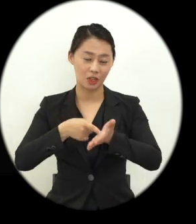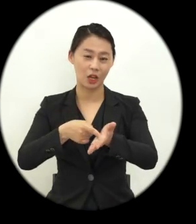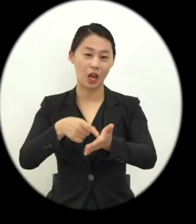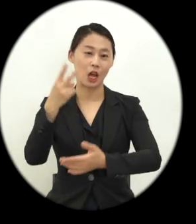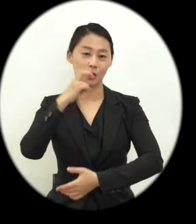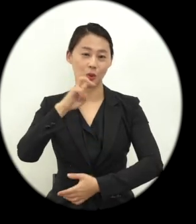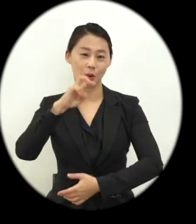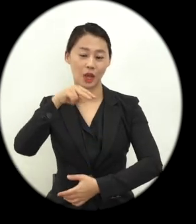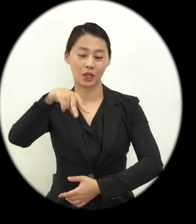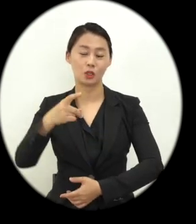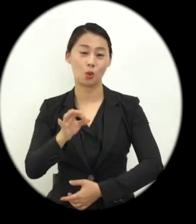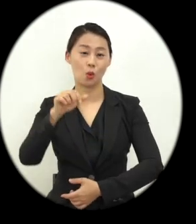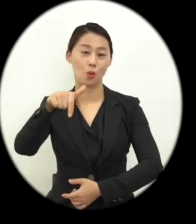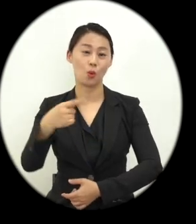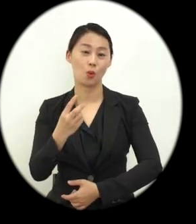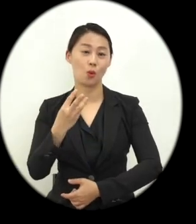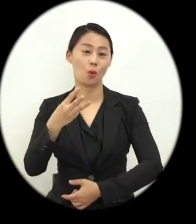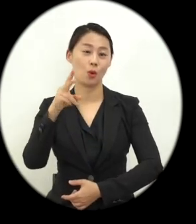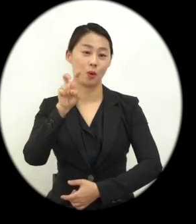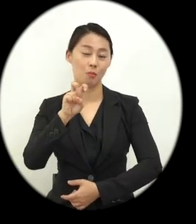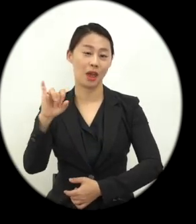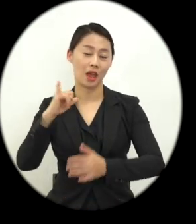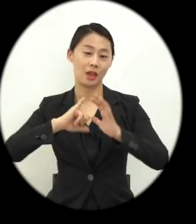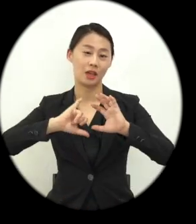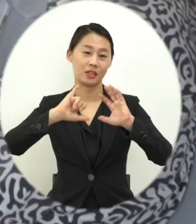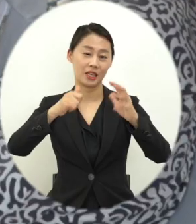띄워드립니다. 송골매의 세상만사.